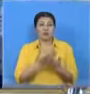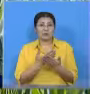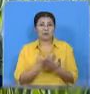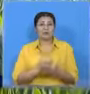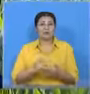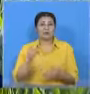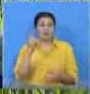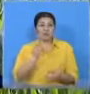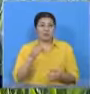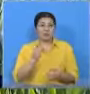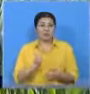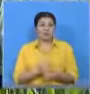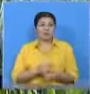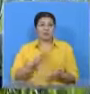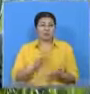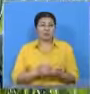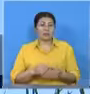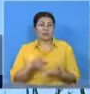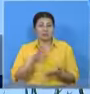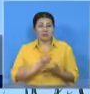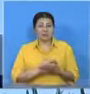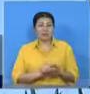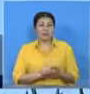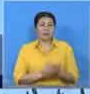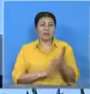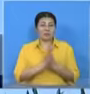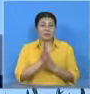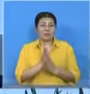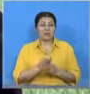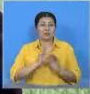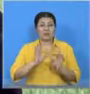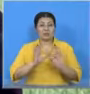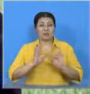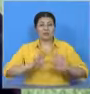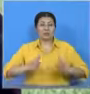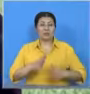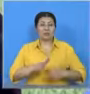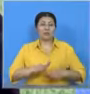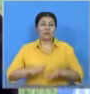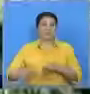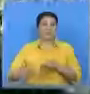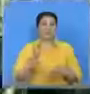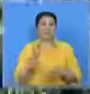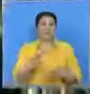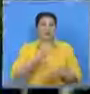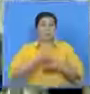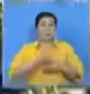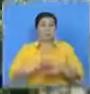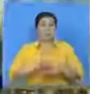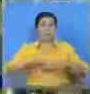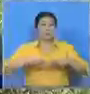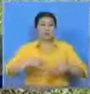работы порядка 200 человек, рассказали о текущем состоянии дел, в частности, о том, как проходила посевная